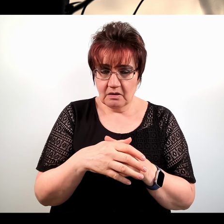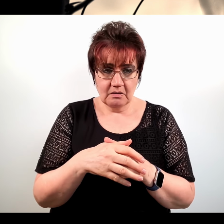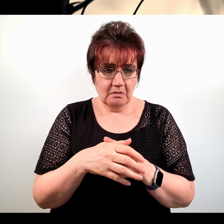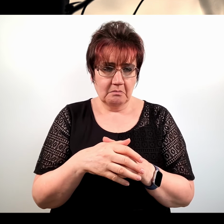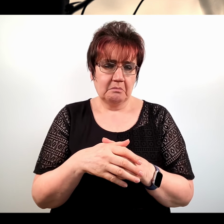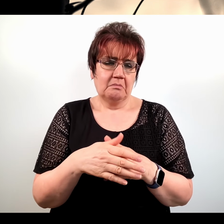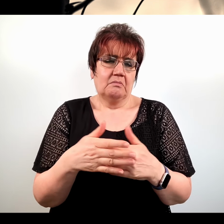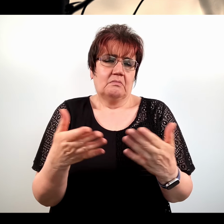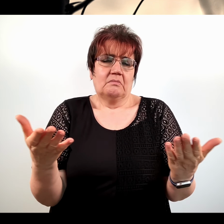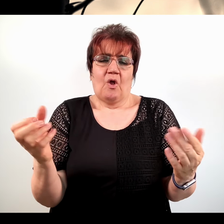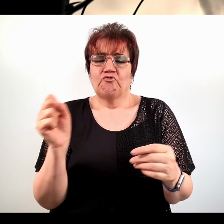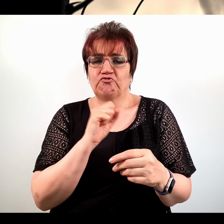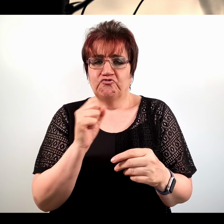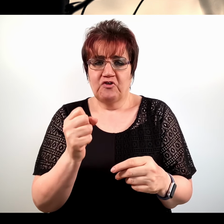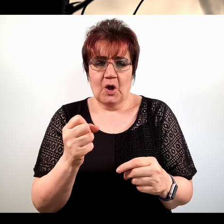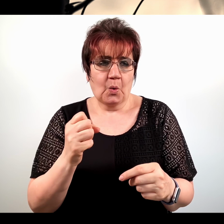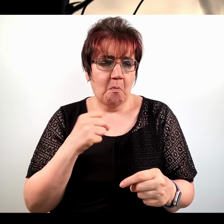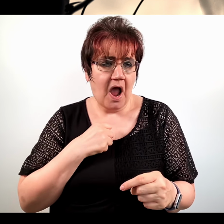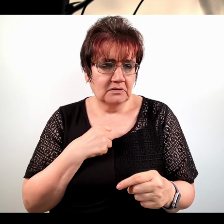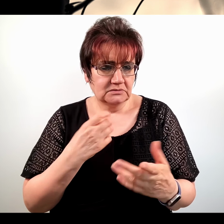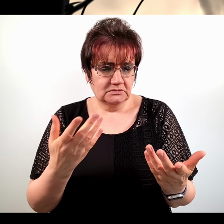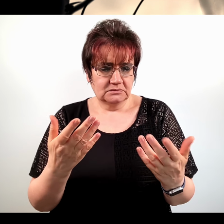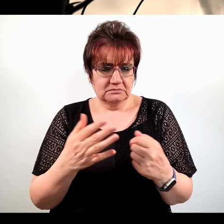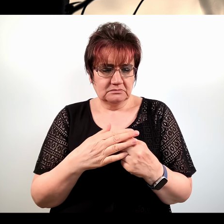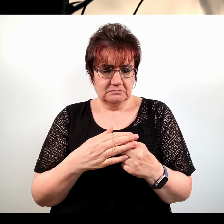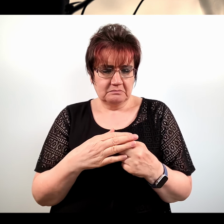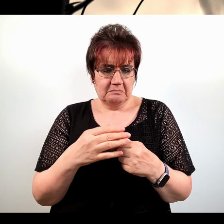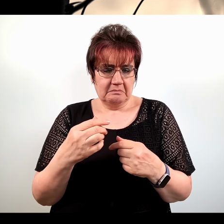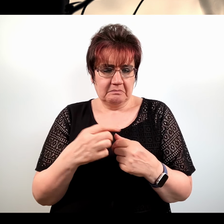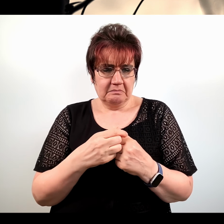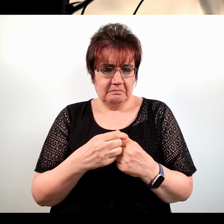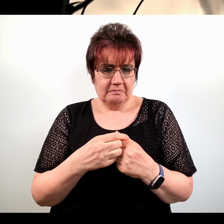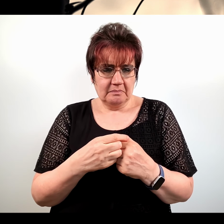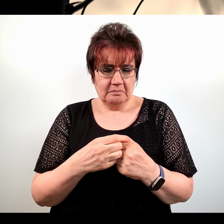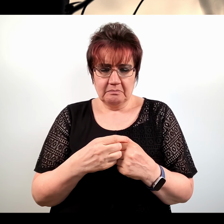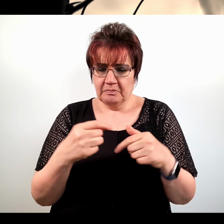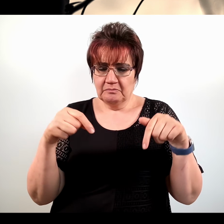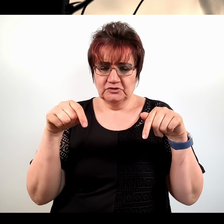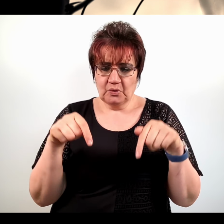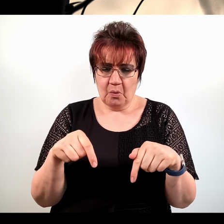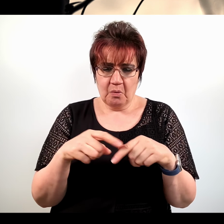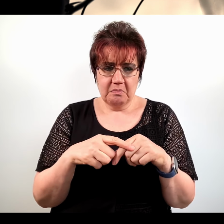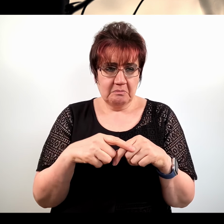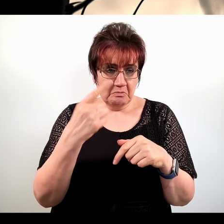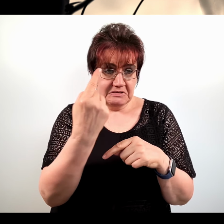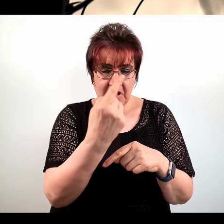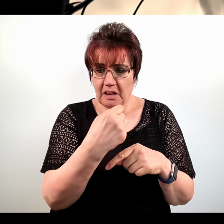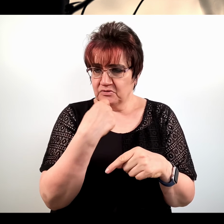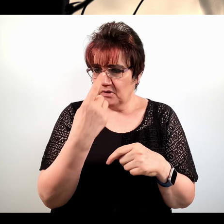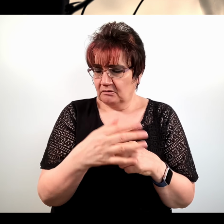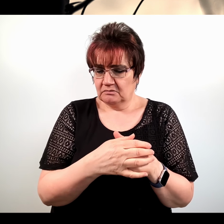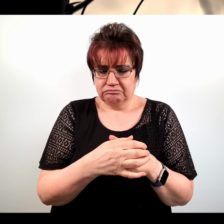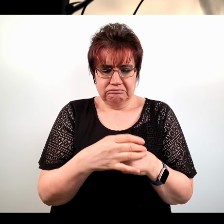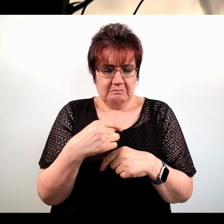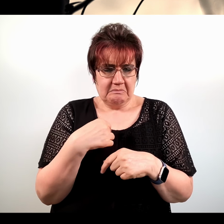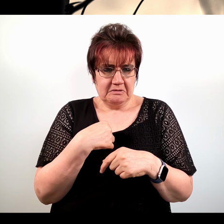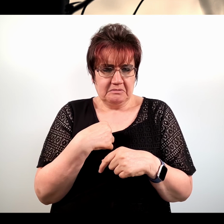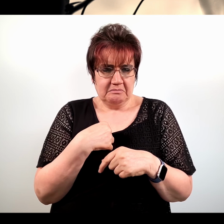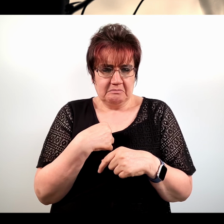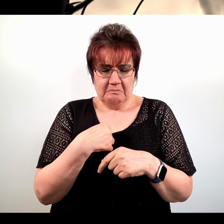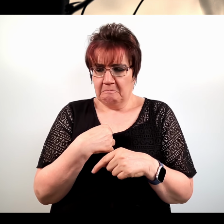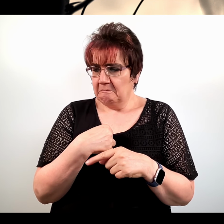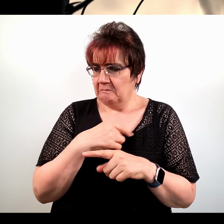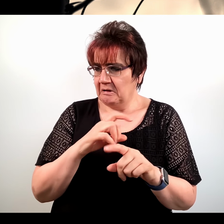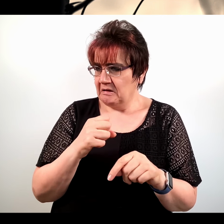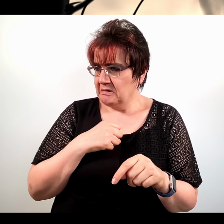Was soll ich mich fürchten, wenn ich keine Furcht kenne? sagte der Fremde. Wovor sollte ich Angst haben,